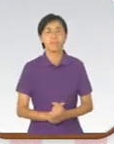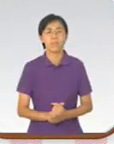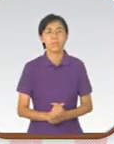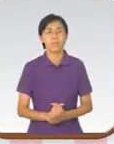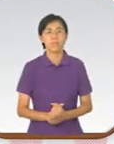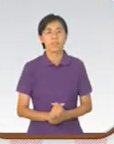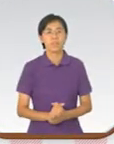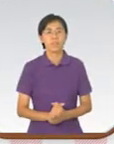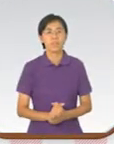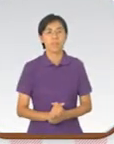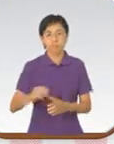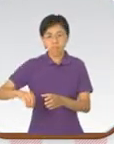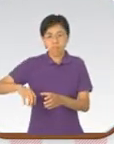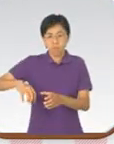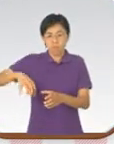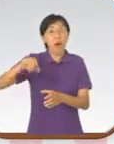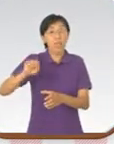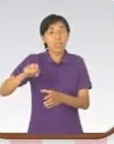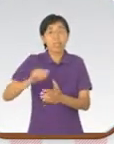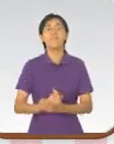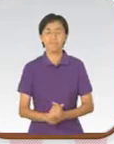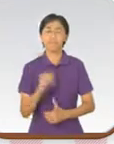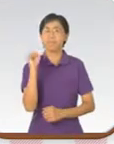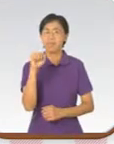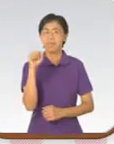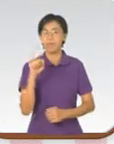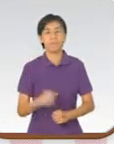อีกแป๊บเดียวมันจะฟูขึ้นเยอะเลยใช ่ ไหม ใช่